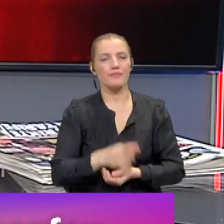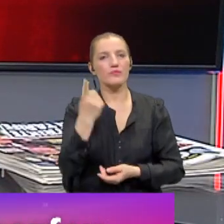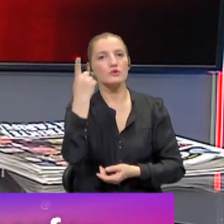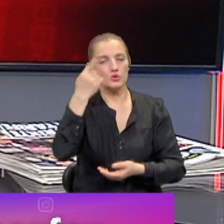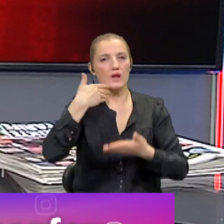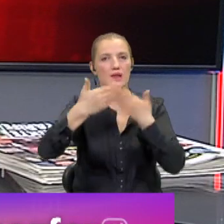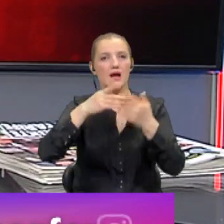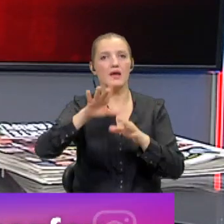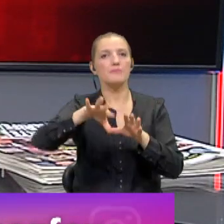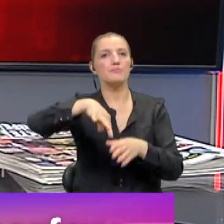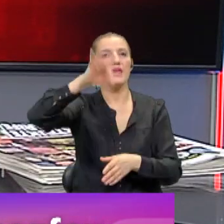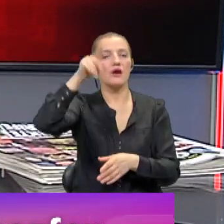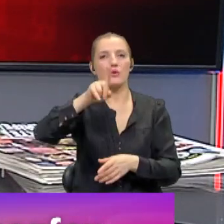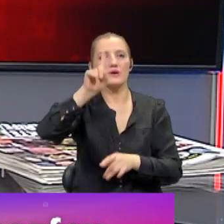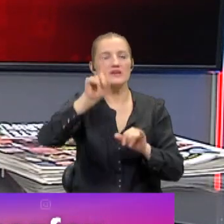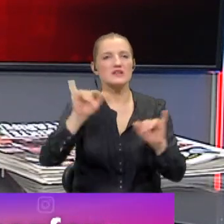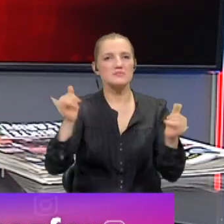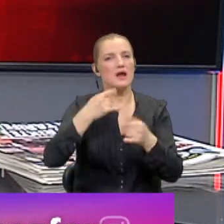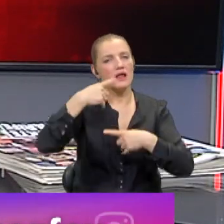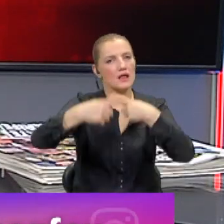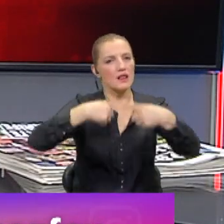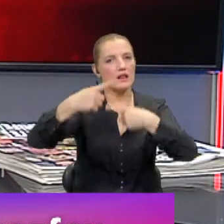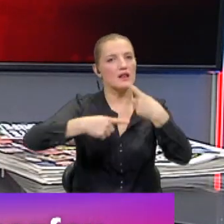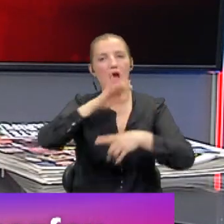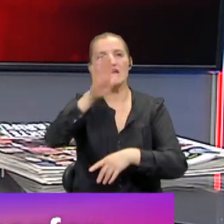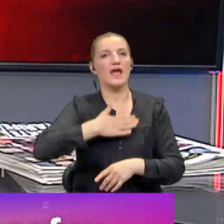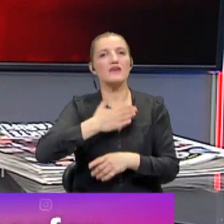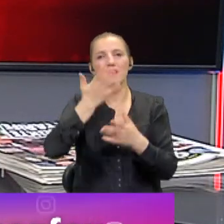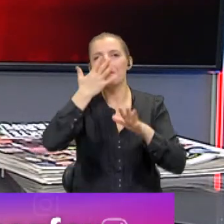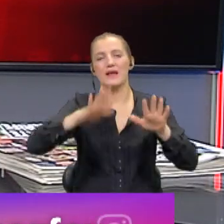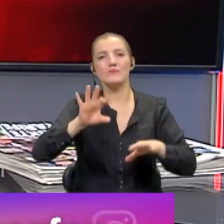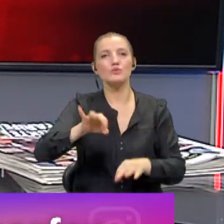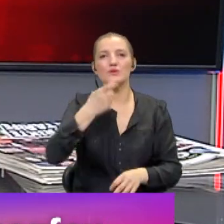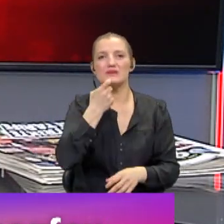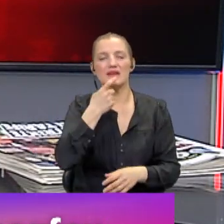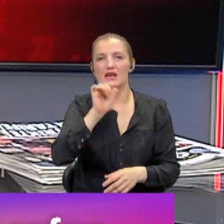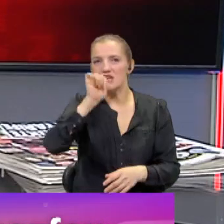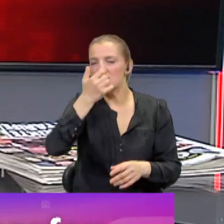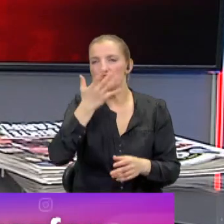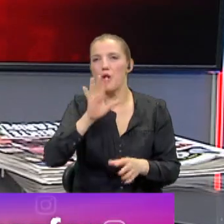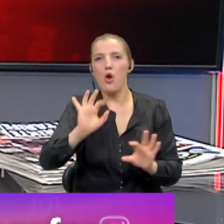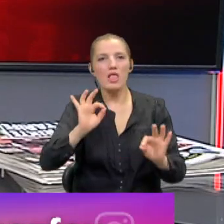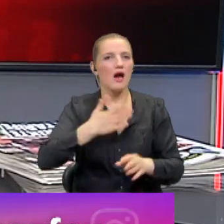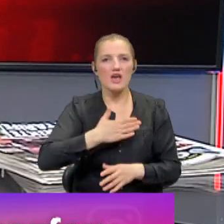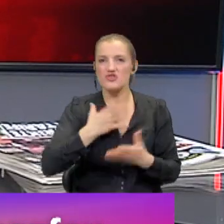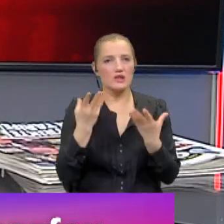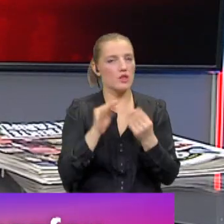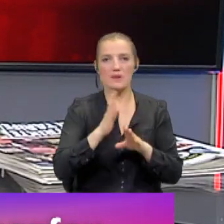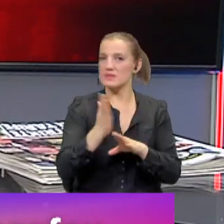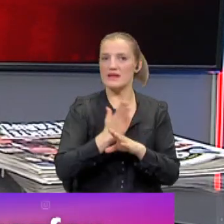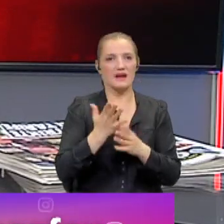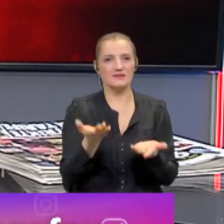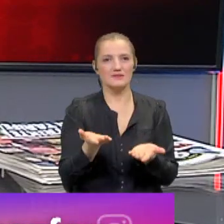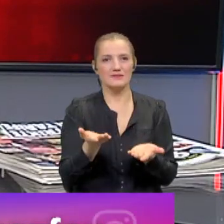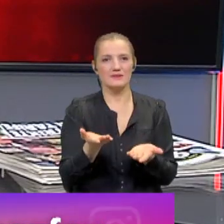bundan söz etmiştik Milli Piyango bir yılbaşı geleneği herkese heyecanla beklerdi bu sene hiç de öyle bir heyecan Olmadı Neden